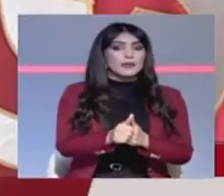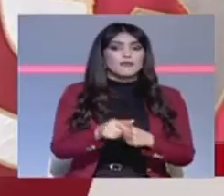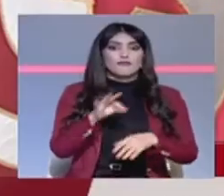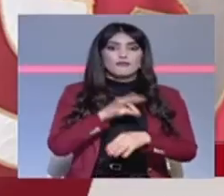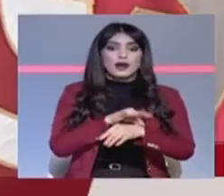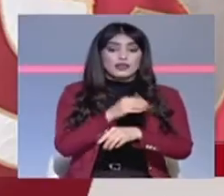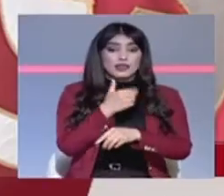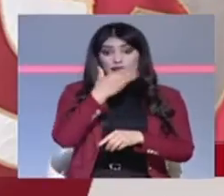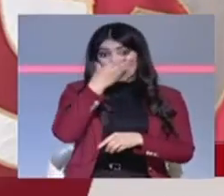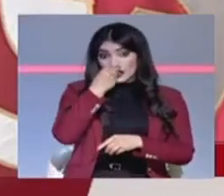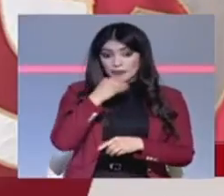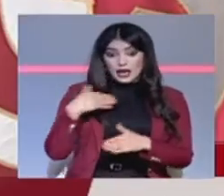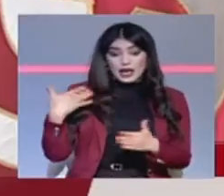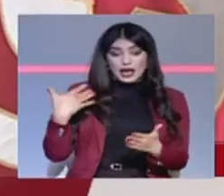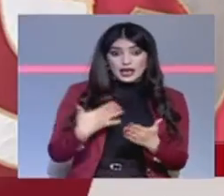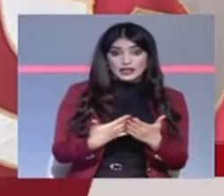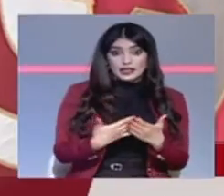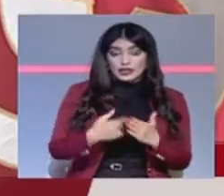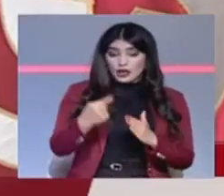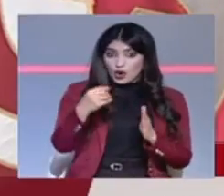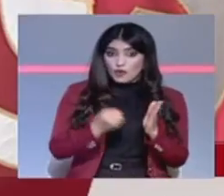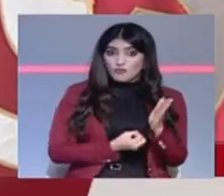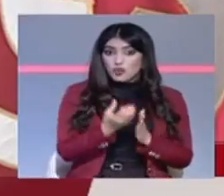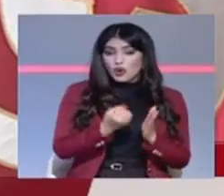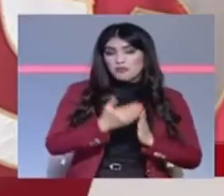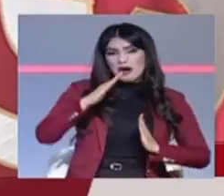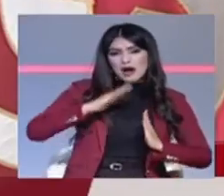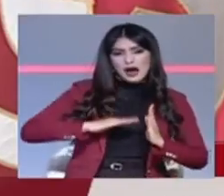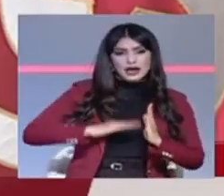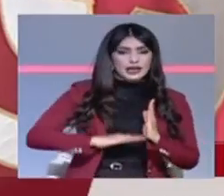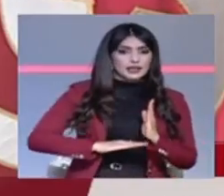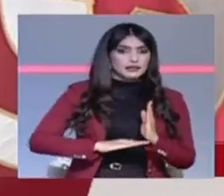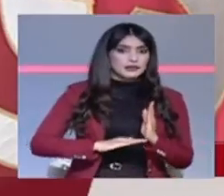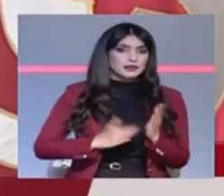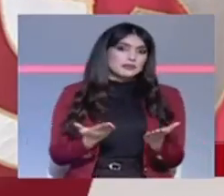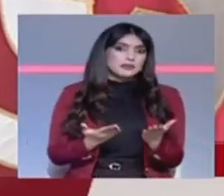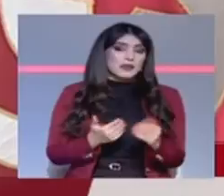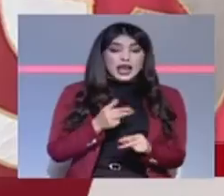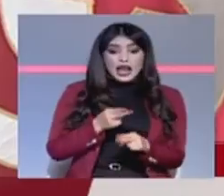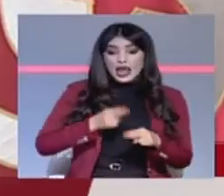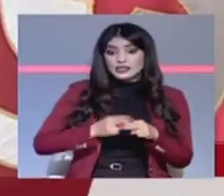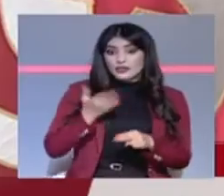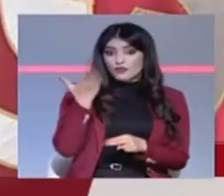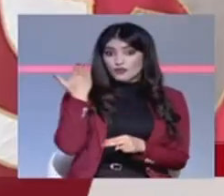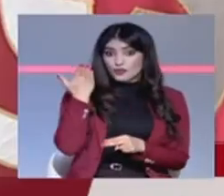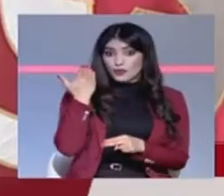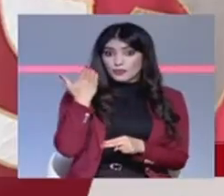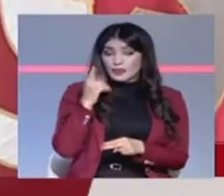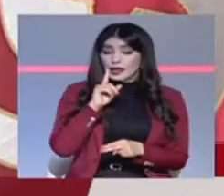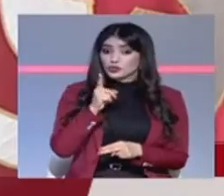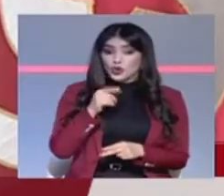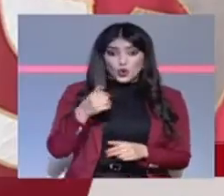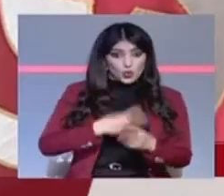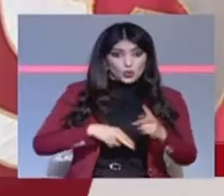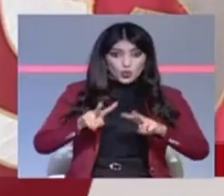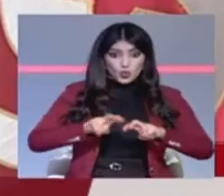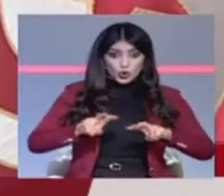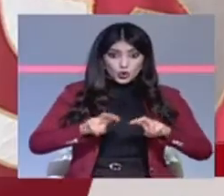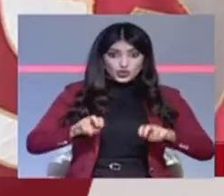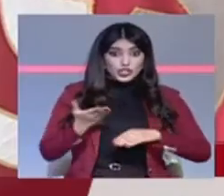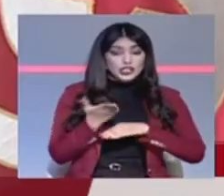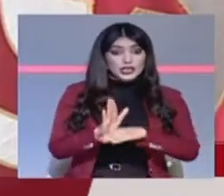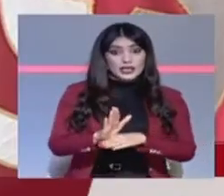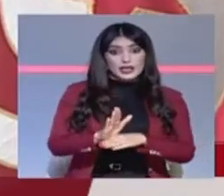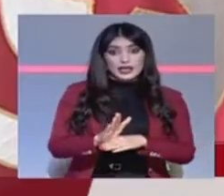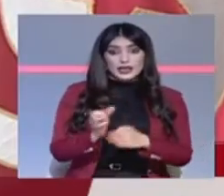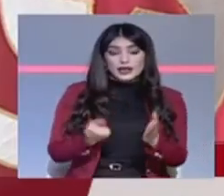الى حد الان المؤشرات اللي على اقل بكثير من سنوات تعددت وعلى حسب الدراسات اللي خرجت في